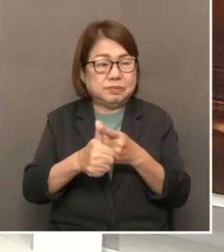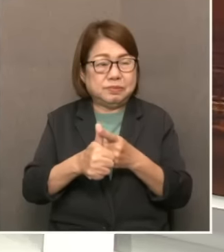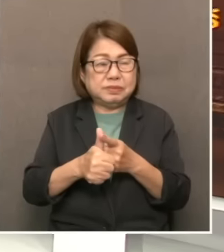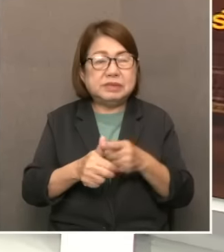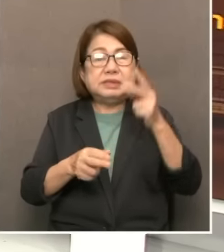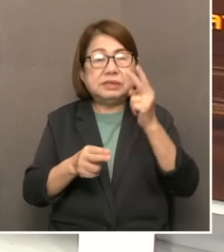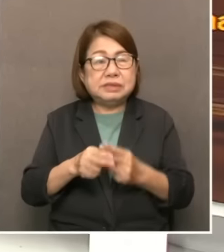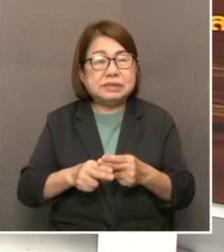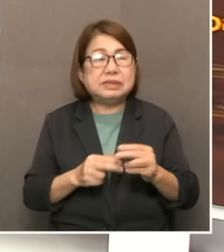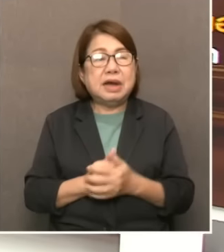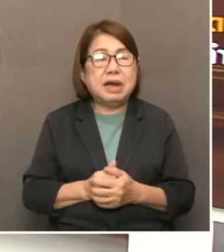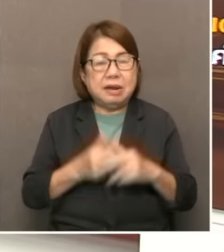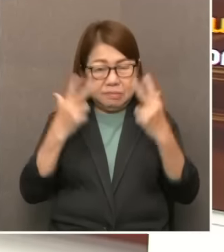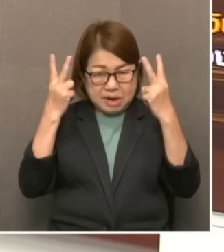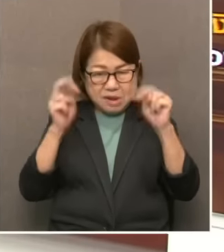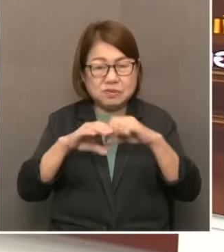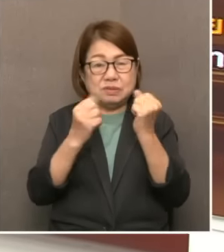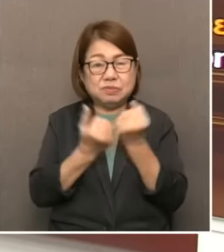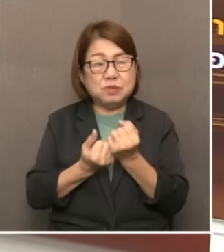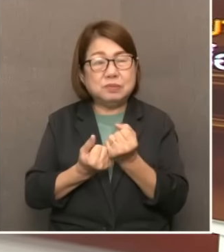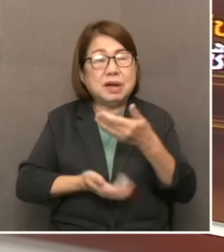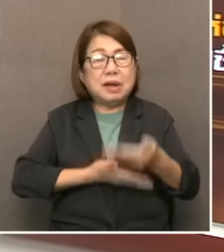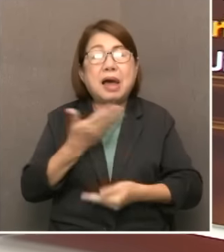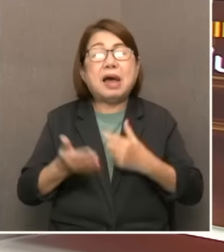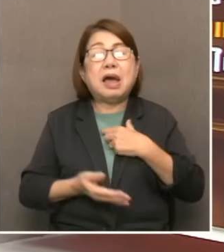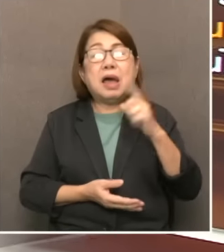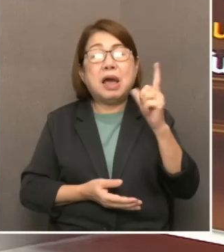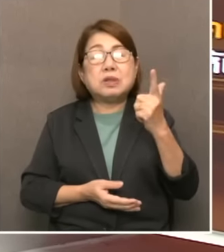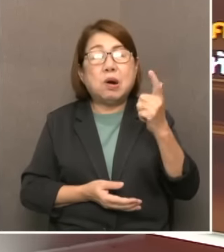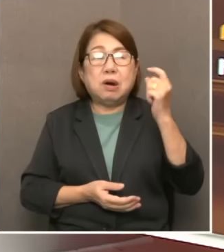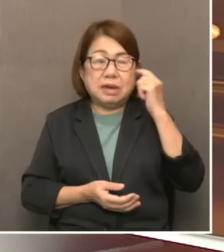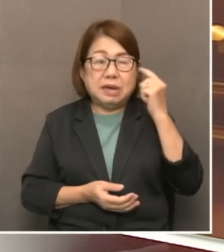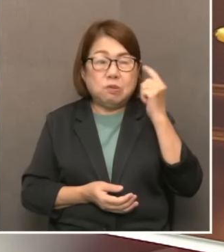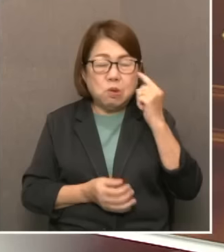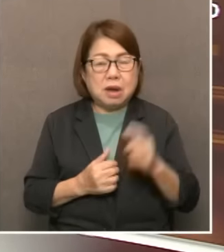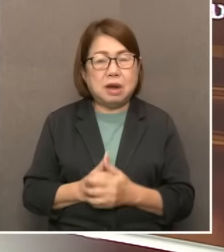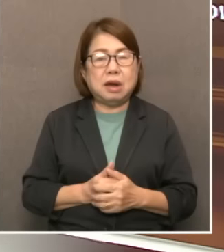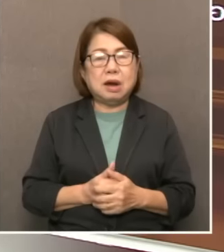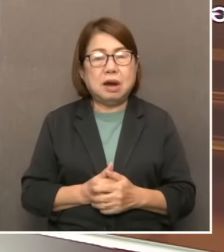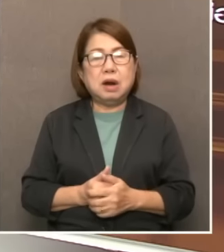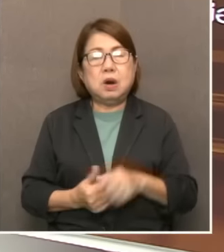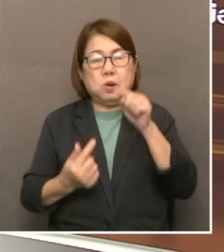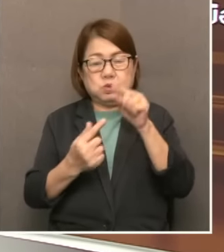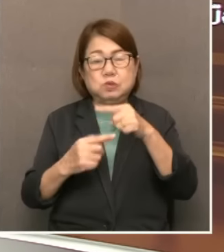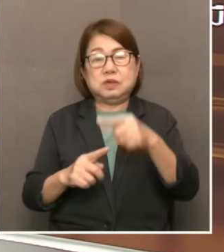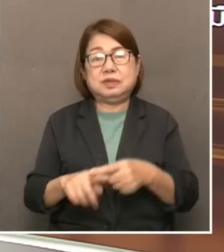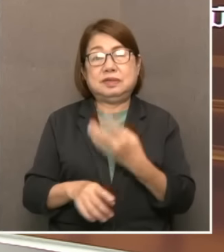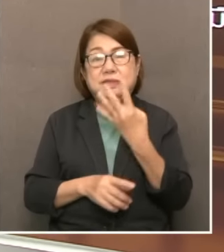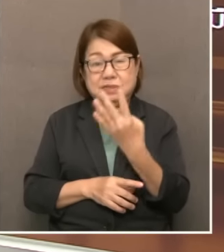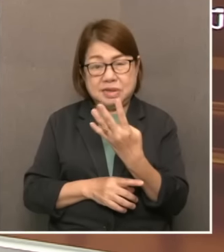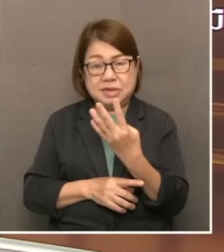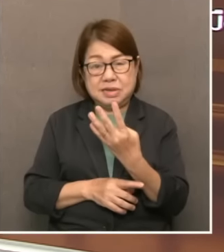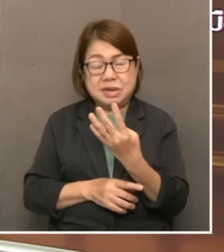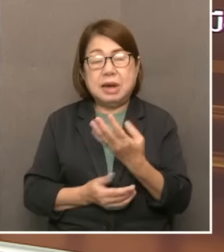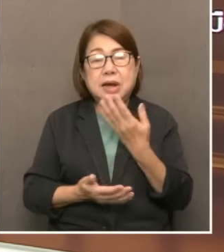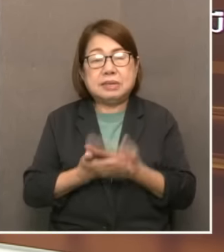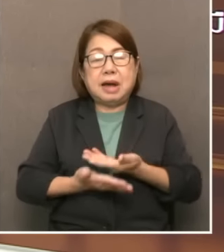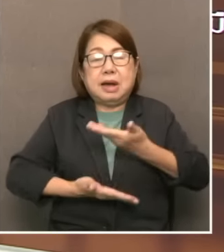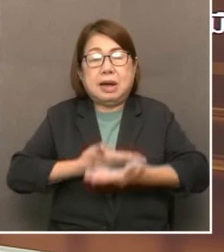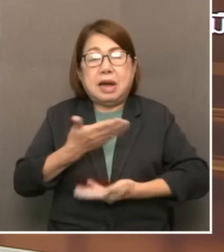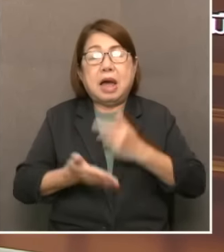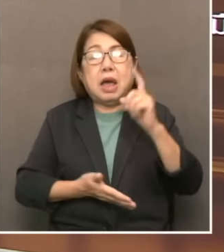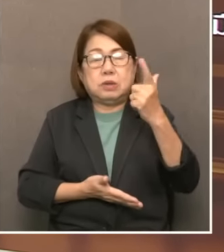จิตติตั้งสิทธิ์ภักดีครับนายกสมาคมค้าทองคำนะครับที่คาดการณ์ว่าในเดือนเมษายนนี้นะนะครับราคาทองไทยมี